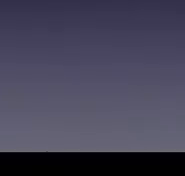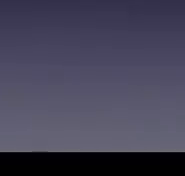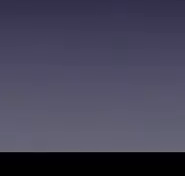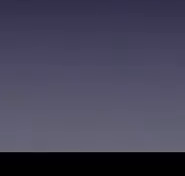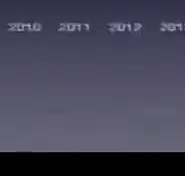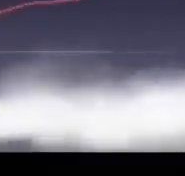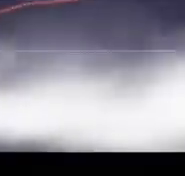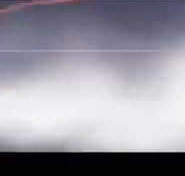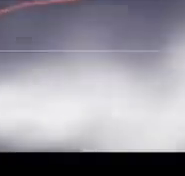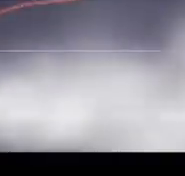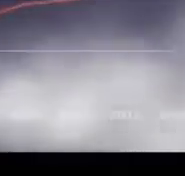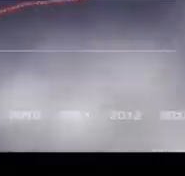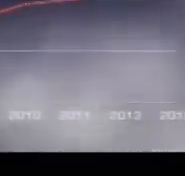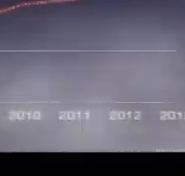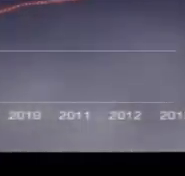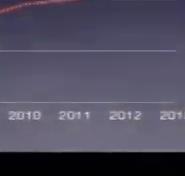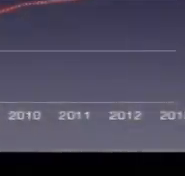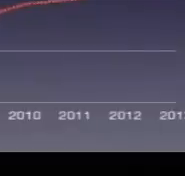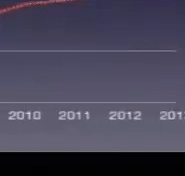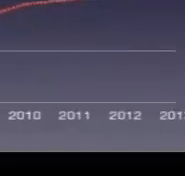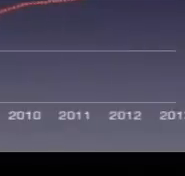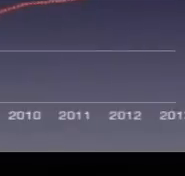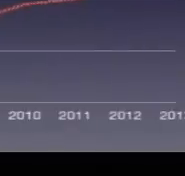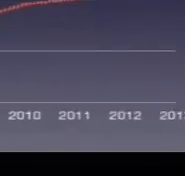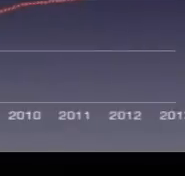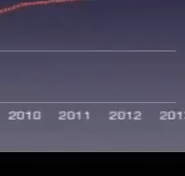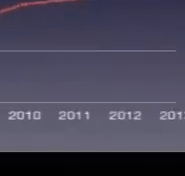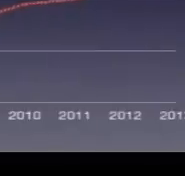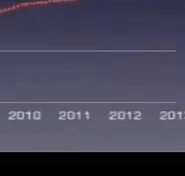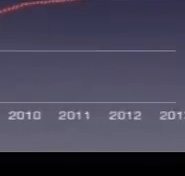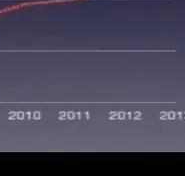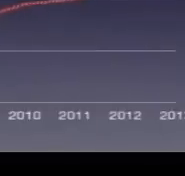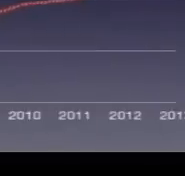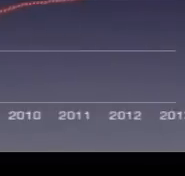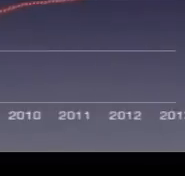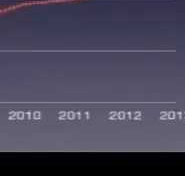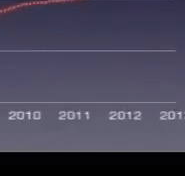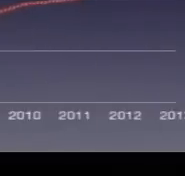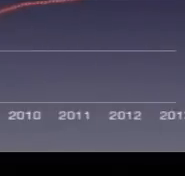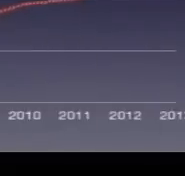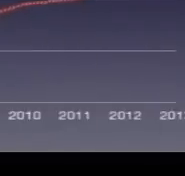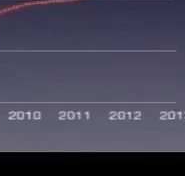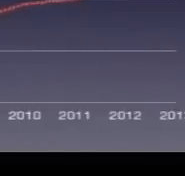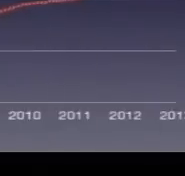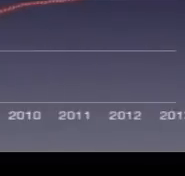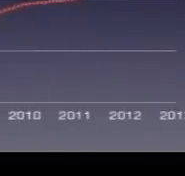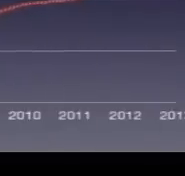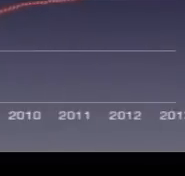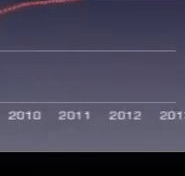PIL dell'Italia all'introduzione, il rapporto debito PIL dell'Italia, guardate dove sta andando, verso il